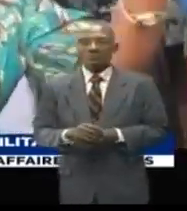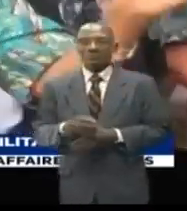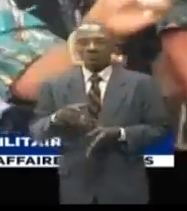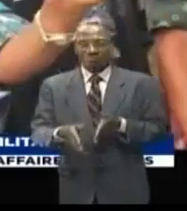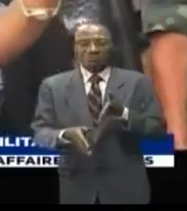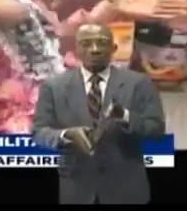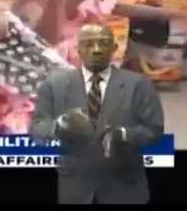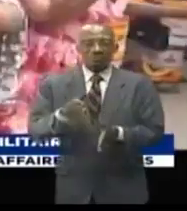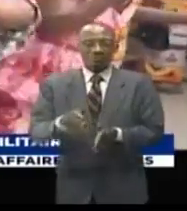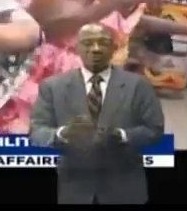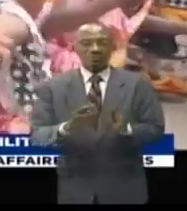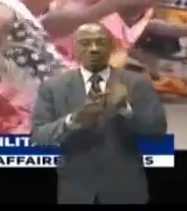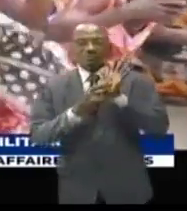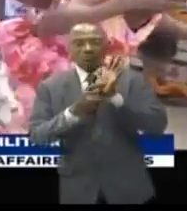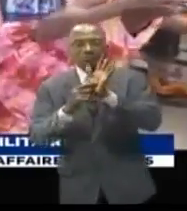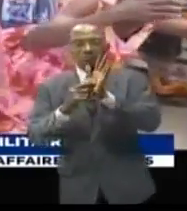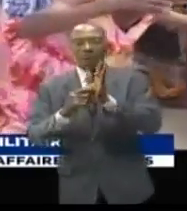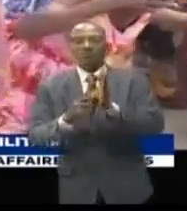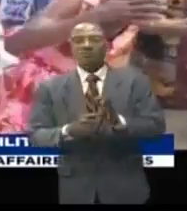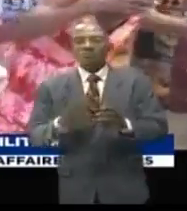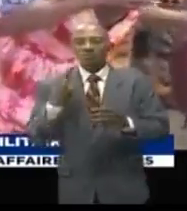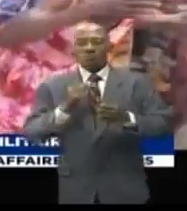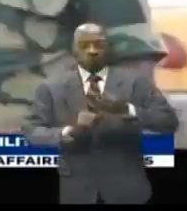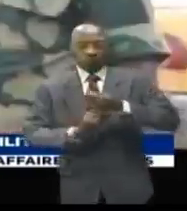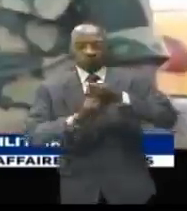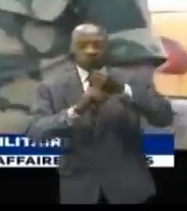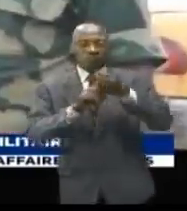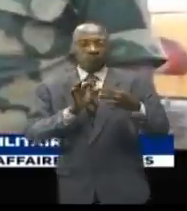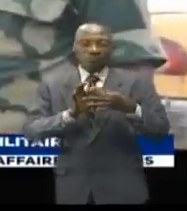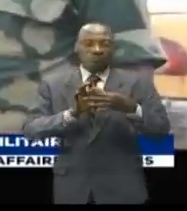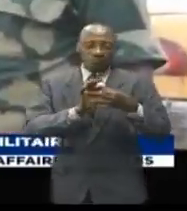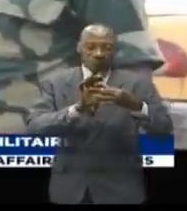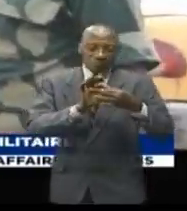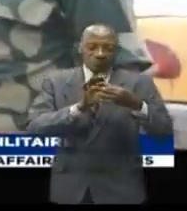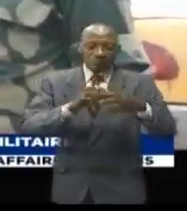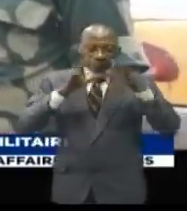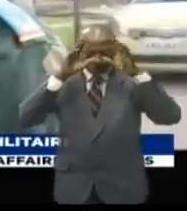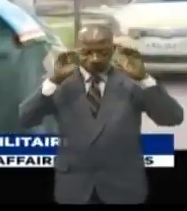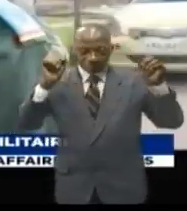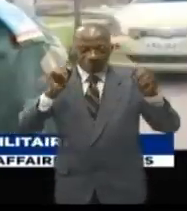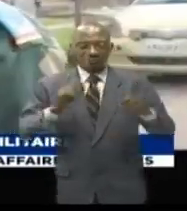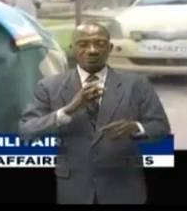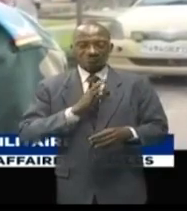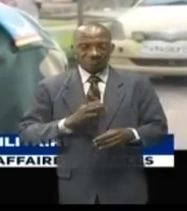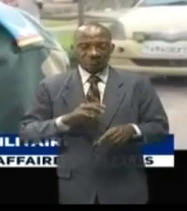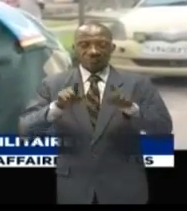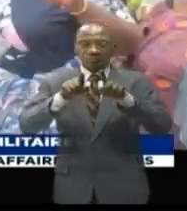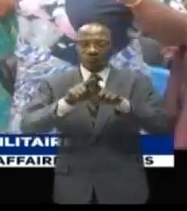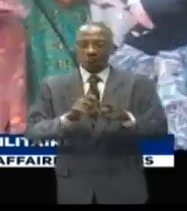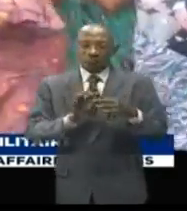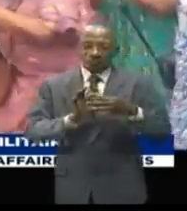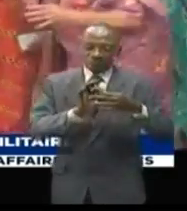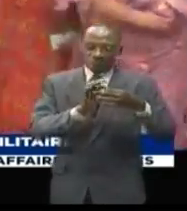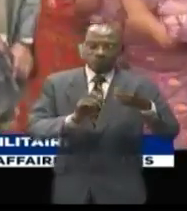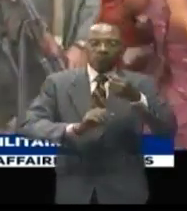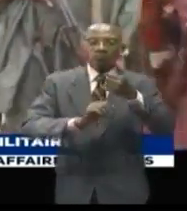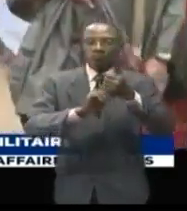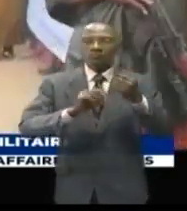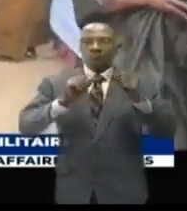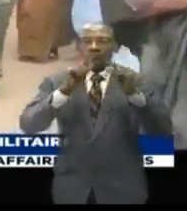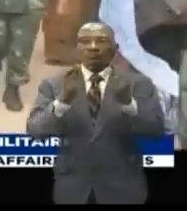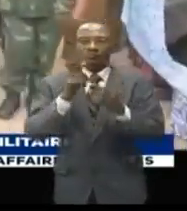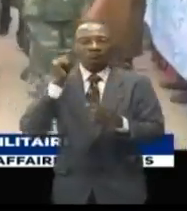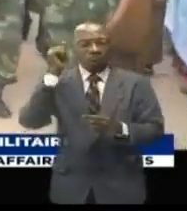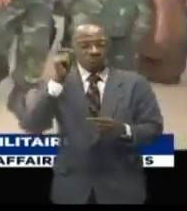le soutien et leur attachement au président de la République et au effarc et en même temps protester contre l'agression